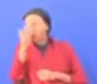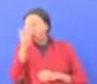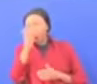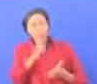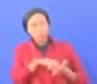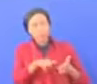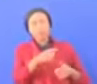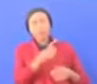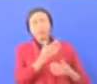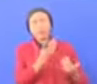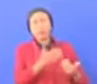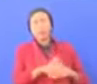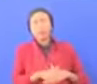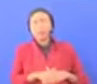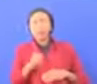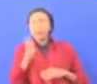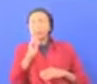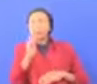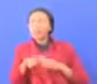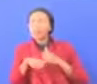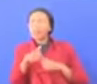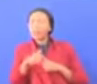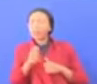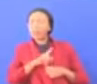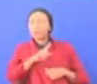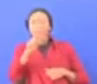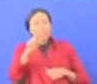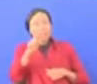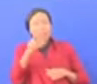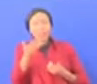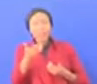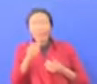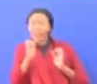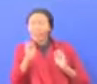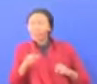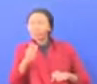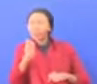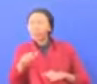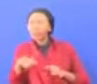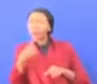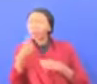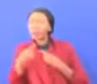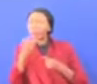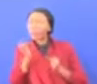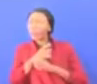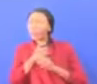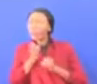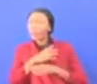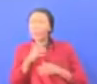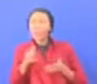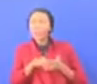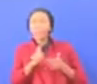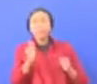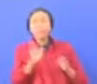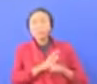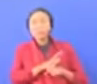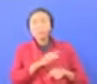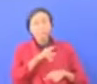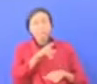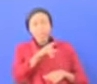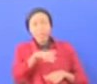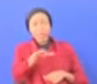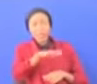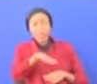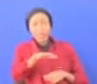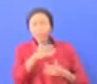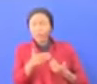kiongozi, hata kama nia njema, lazima kikao chochote ibuke hoja ya fidia ya eneo hili. Kwa Mheshimiwa Waziri, ningeomba jambo hilo ulifanyia kazi, na kwa